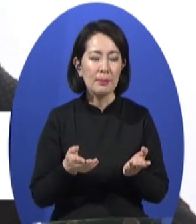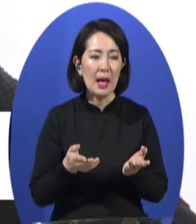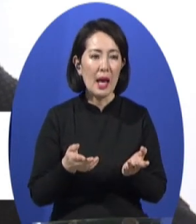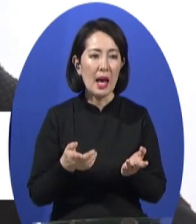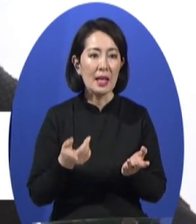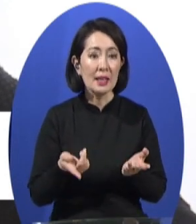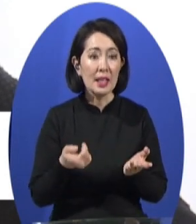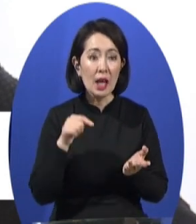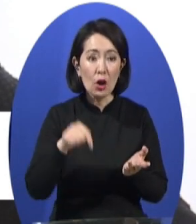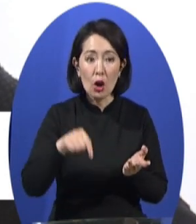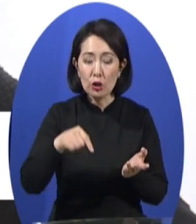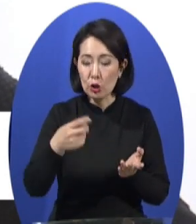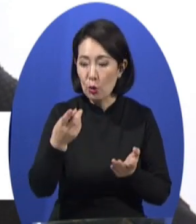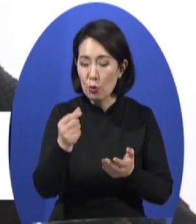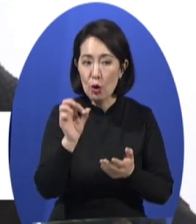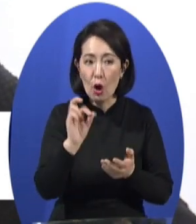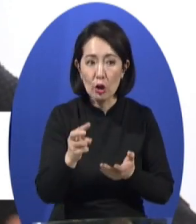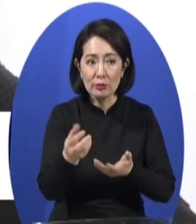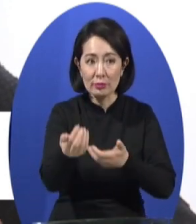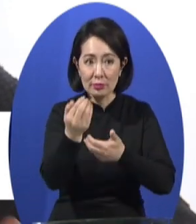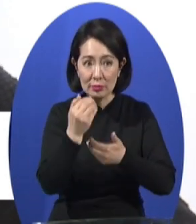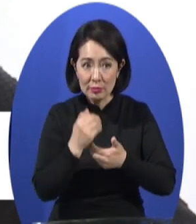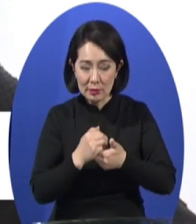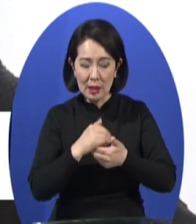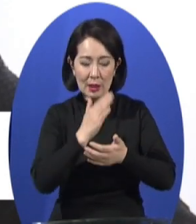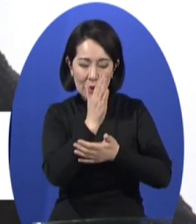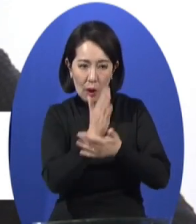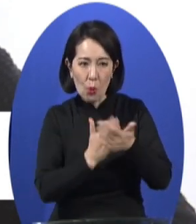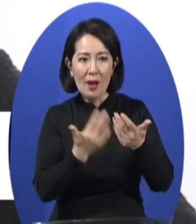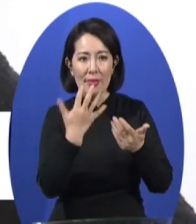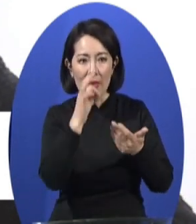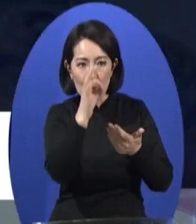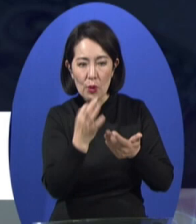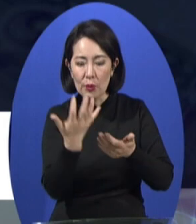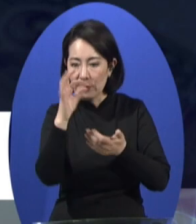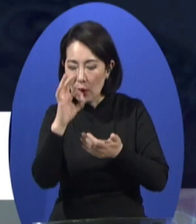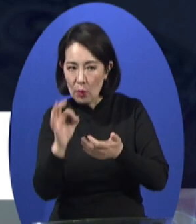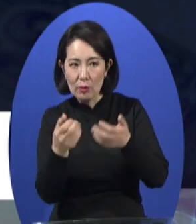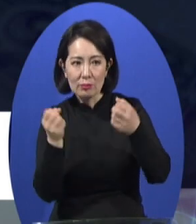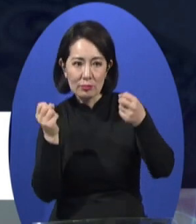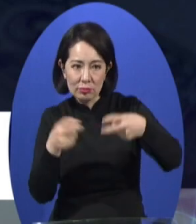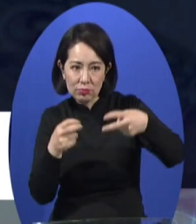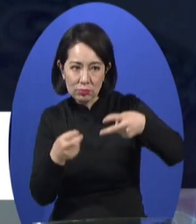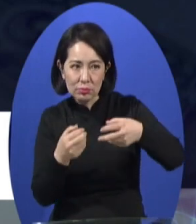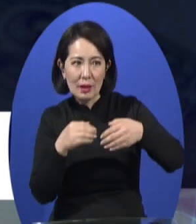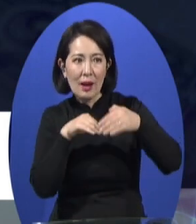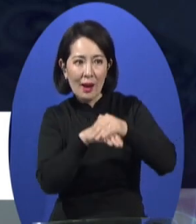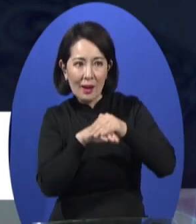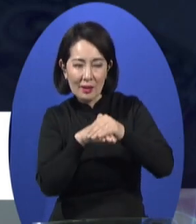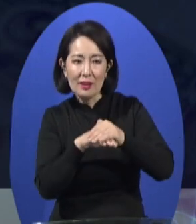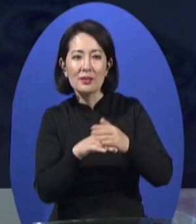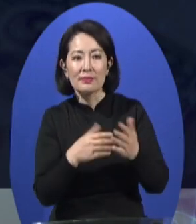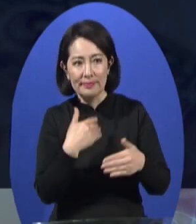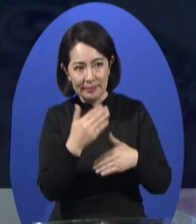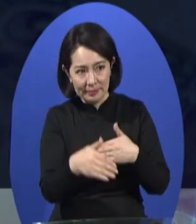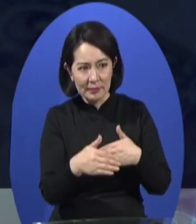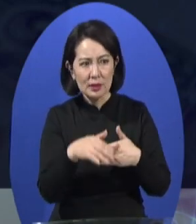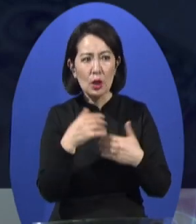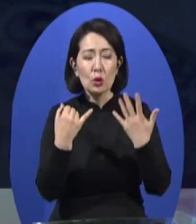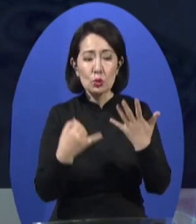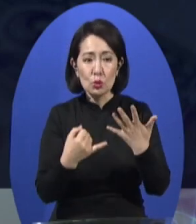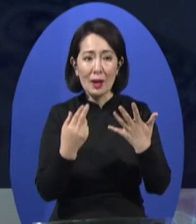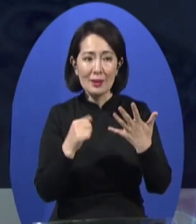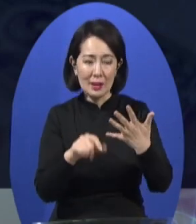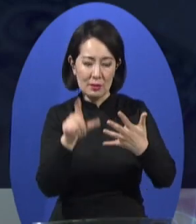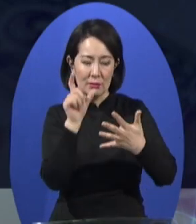Тэгэд яг өнөөдрийнхөө олж байгаа орлогыг дахиад 50%-аар цаашаага одоо хийж хадгалж байна. Үндсэн 6 дас руу